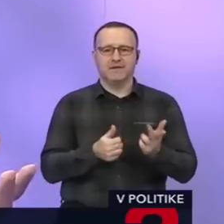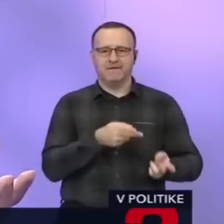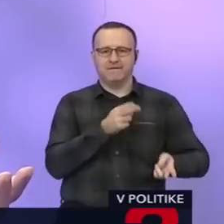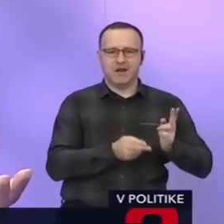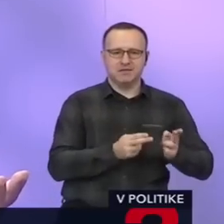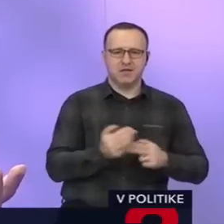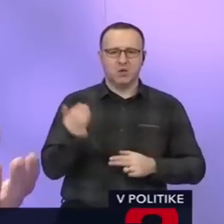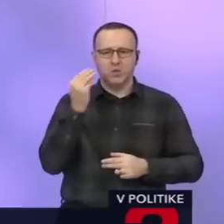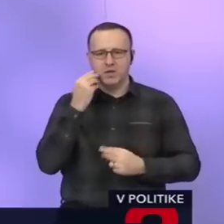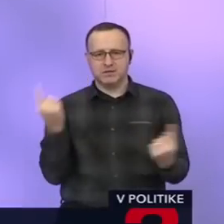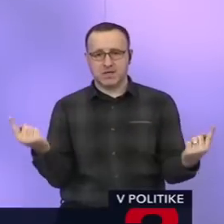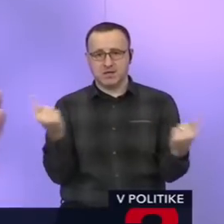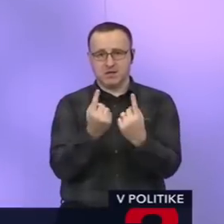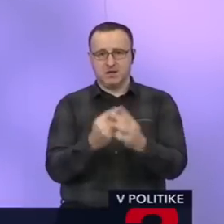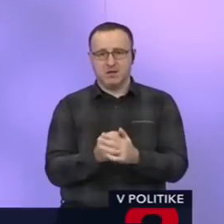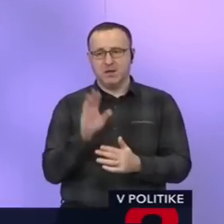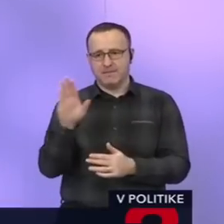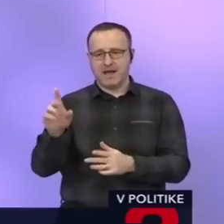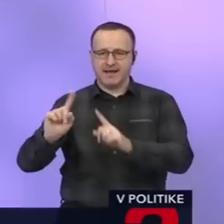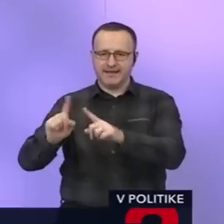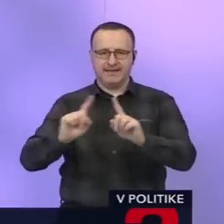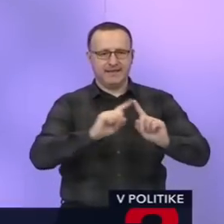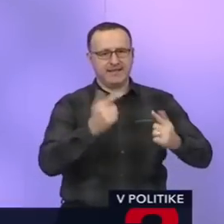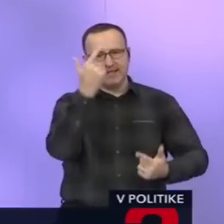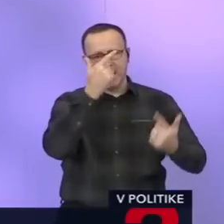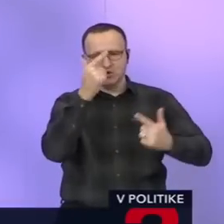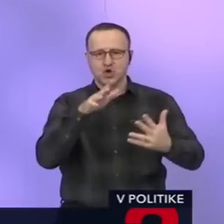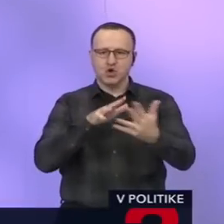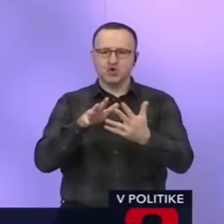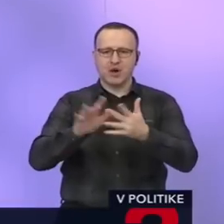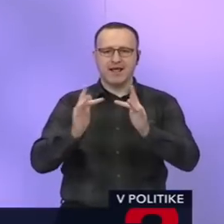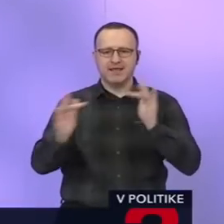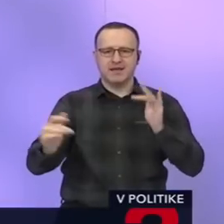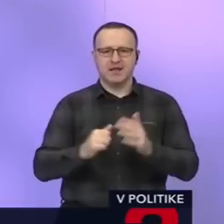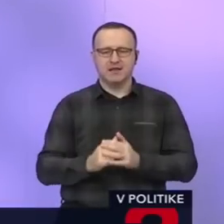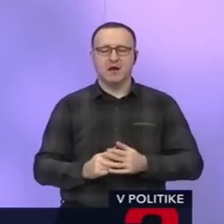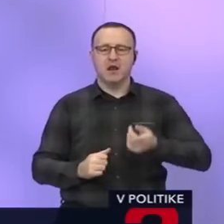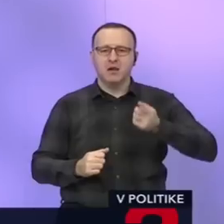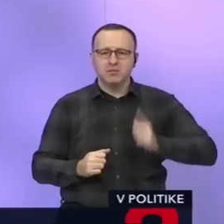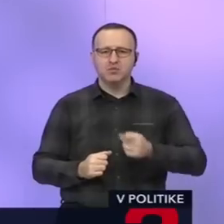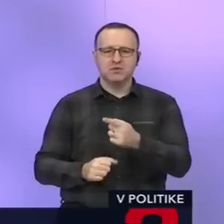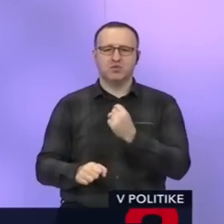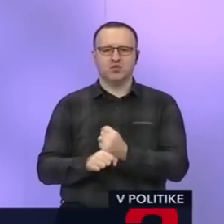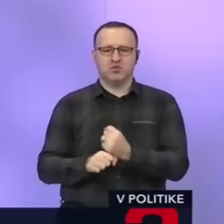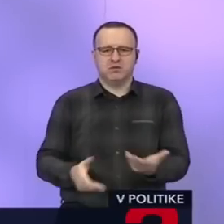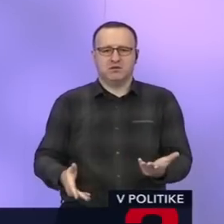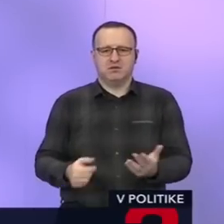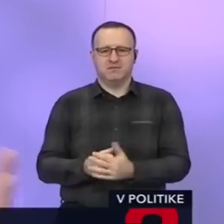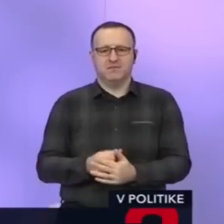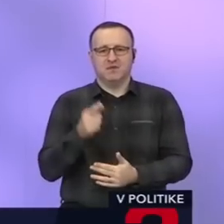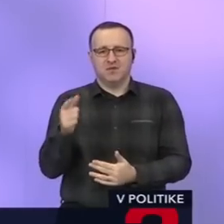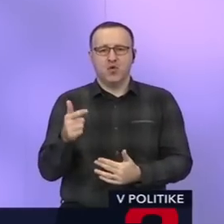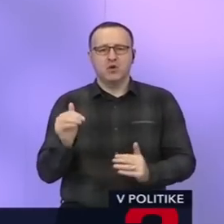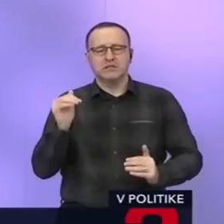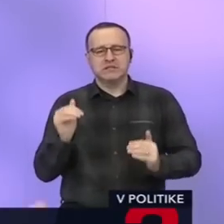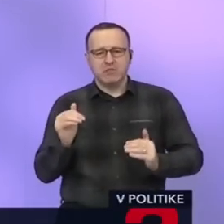a Spojenými štátmi, ktoré majú trošku rozdielne názory nad kontrolou internetu, ale musíme to urobiť, pretože je to aj o